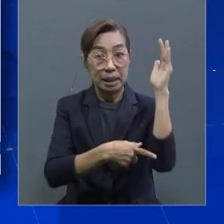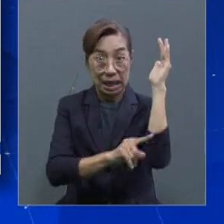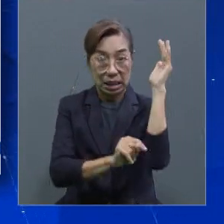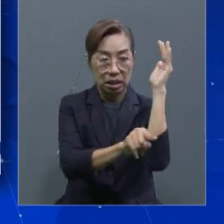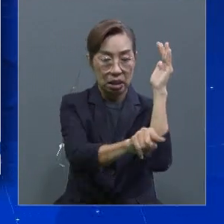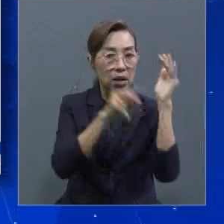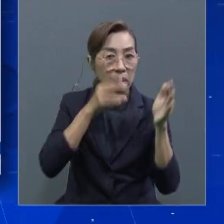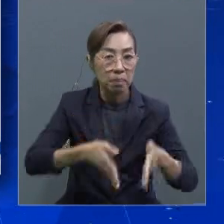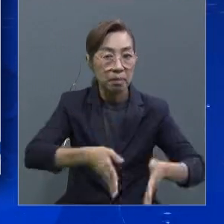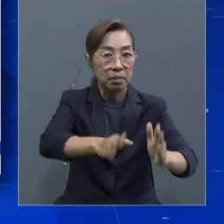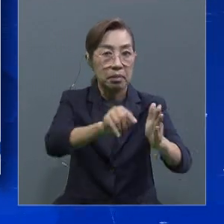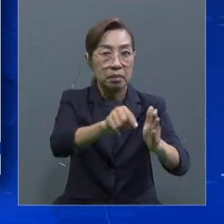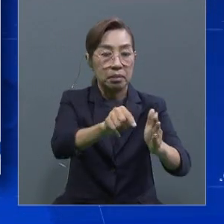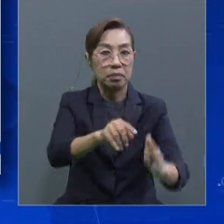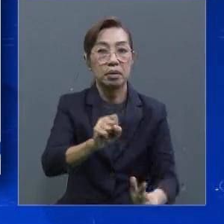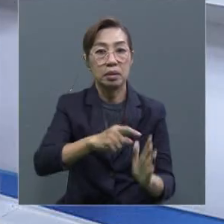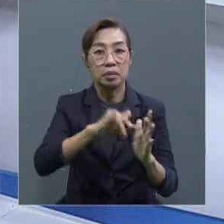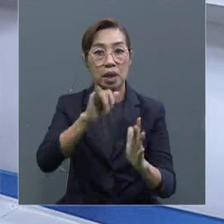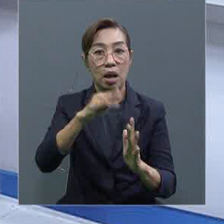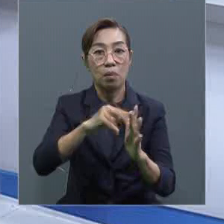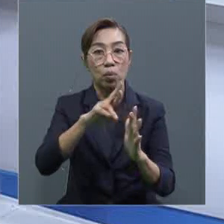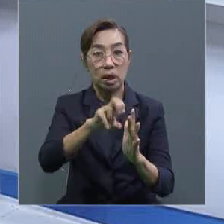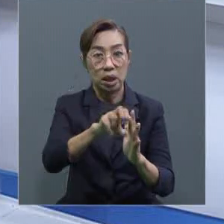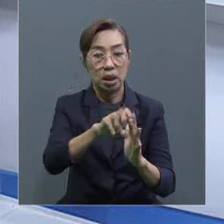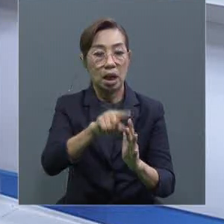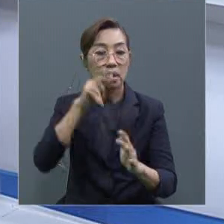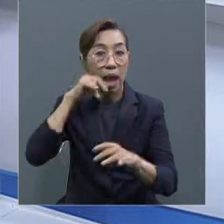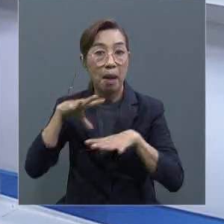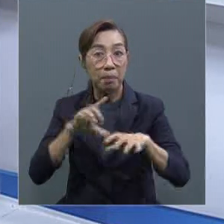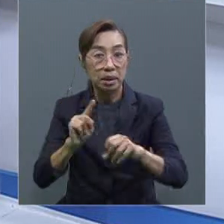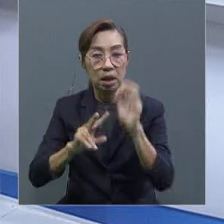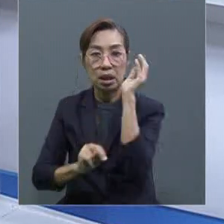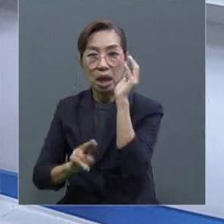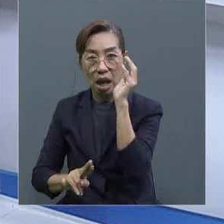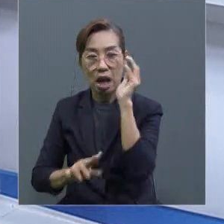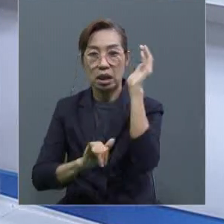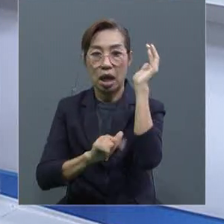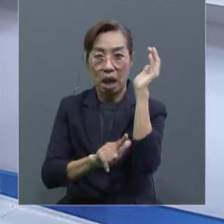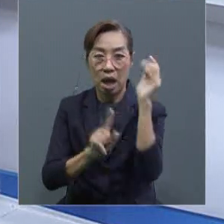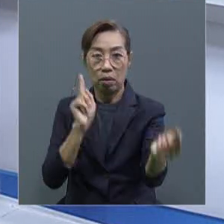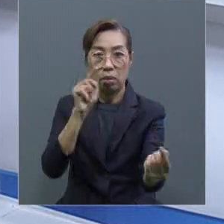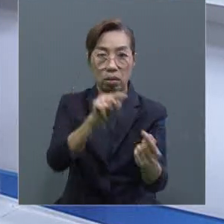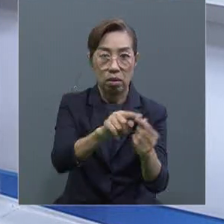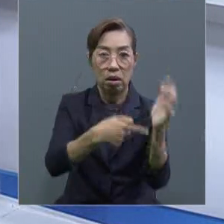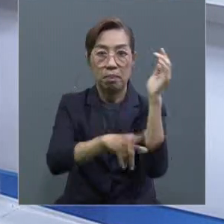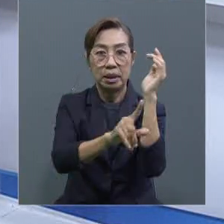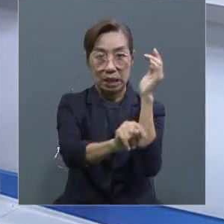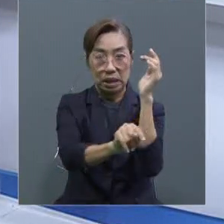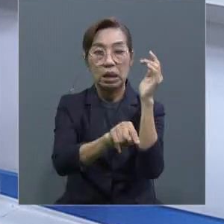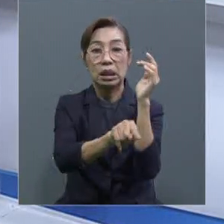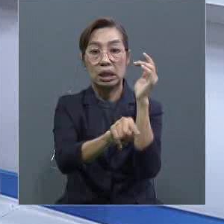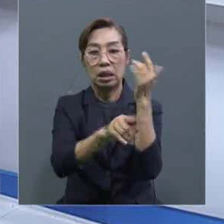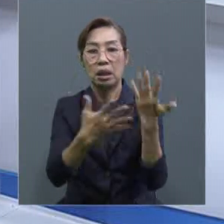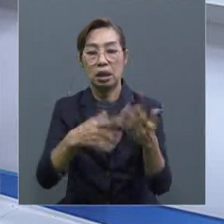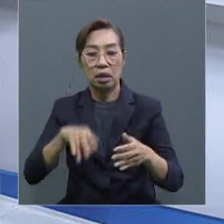น้ำสายบุรีเนี่ยเขาจะมาจากในพื้นที่ของจังหวัดนราธิวาสผ่านยะลาผ่านปัตตานีตอนนี้เนี่ยนะคะน้ำเนี่ยตลิ่งไหลเข้าท่วม